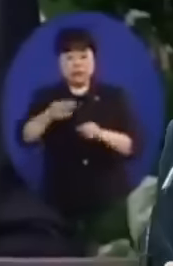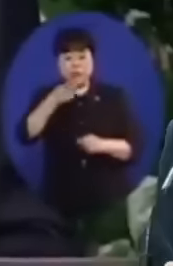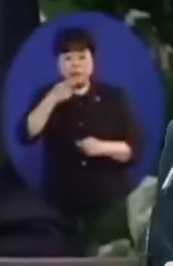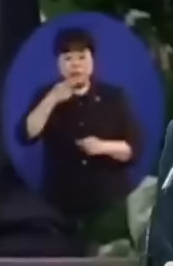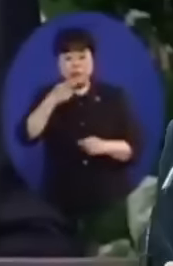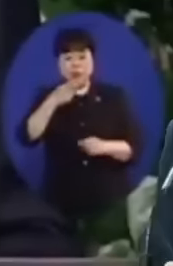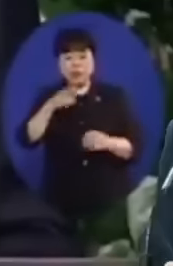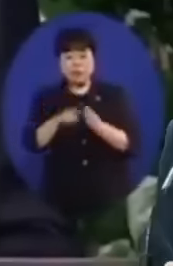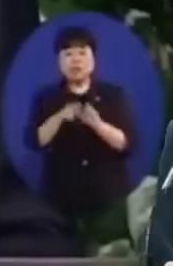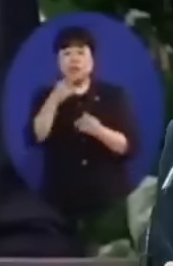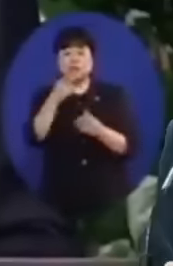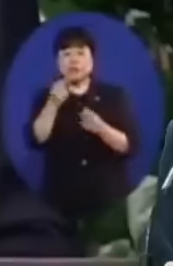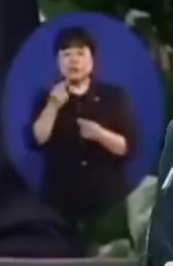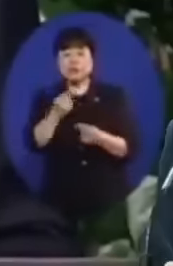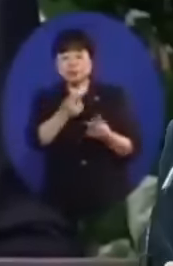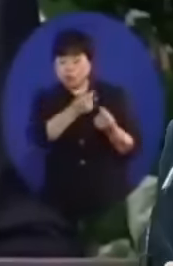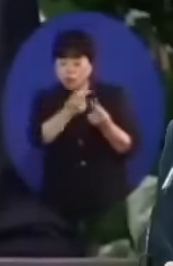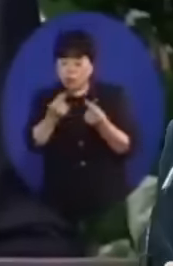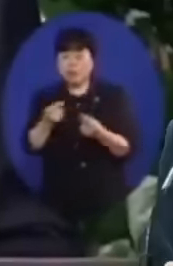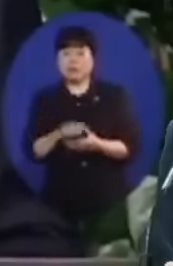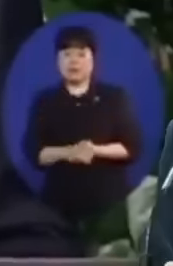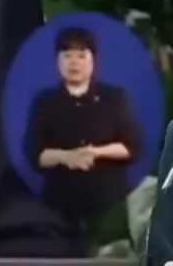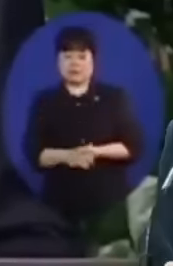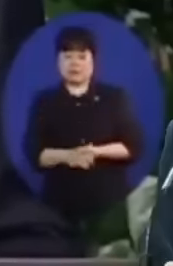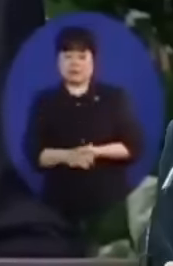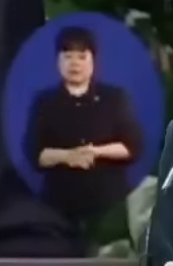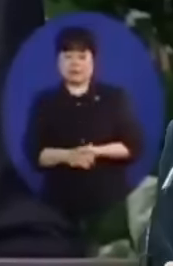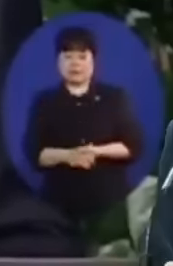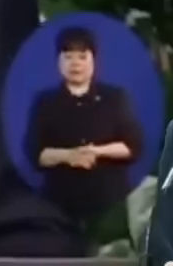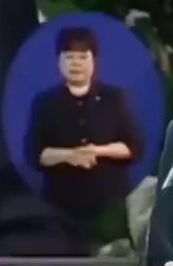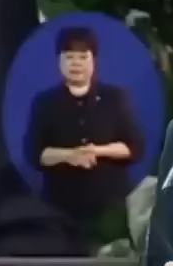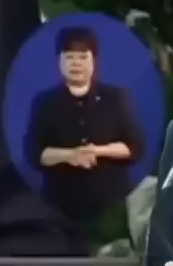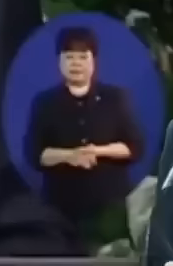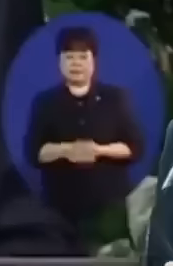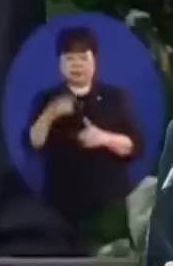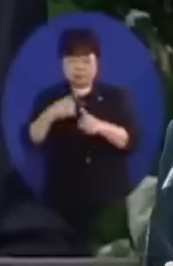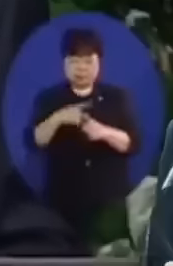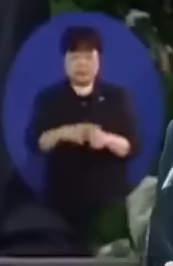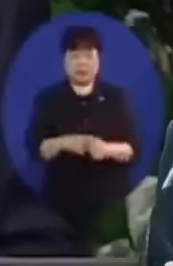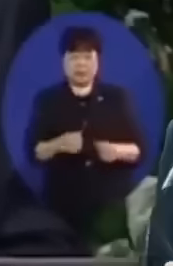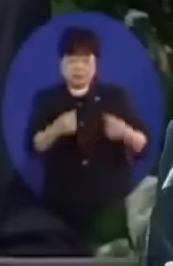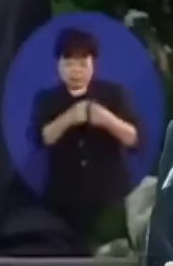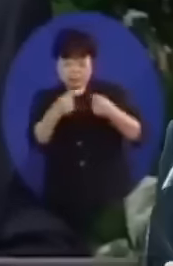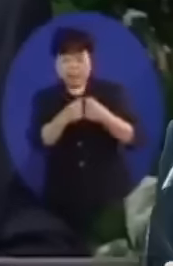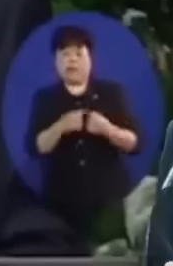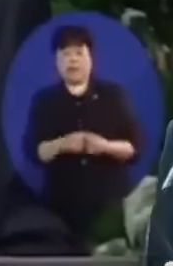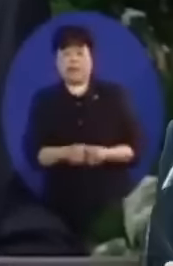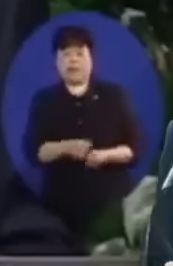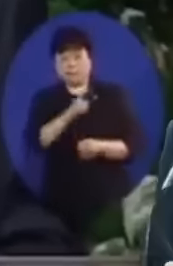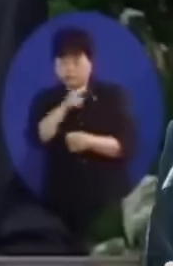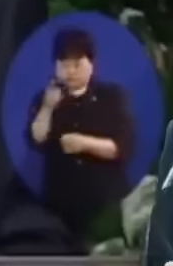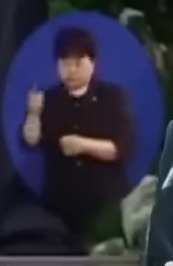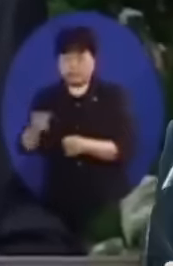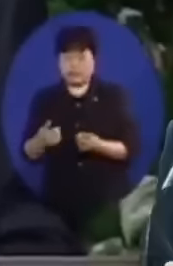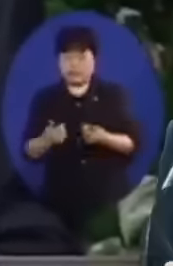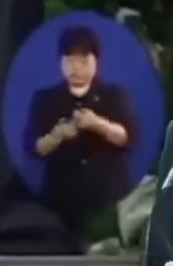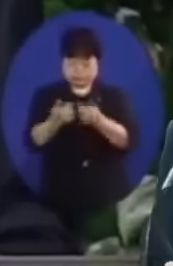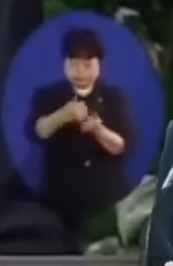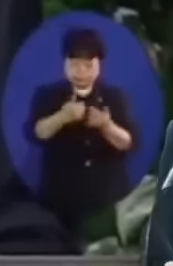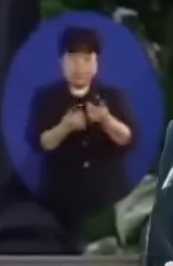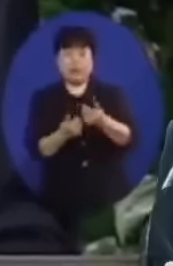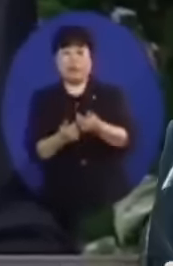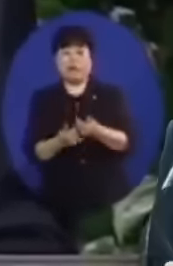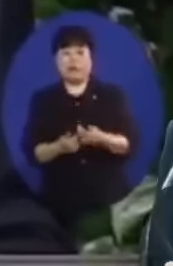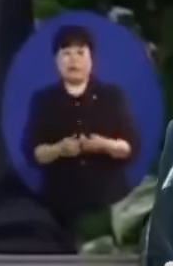믿는 사람보다 나은 것이 조금도 없고 비난하고 서로 공격하고 손꾸락질하고 분열하면